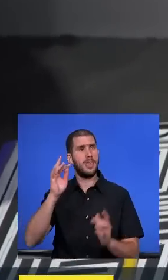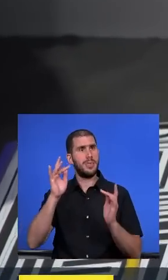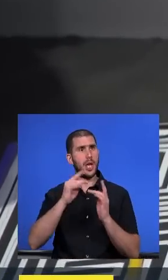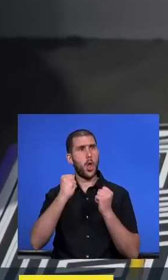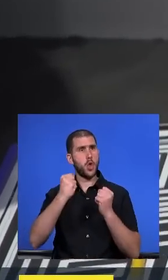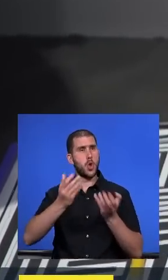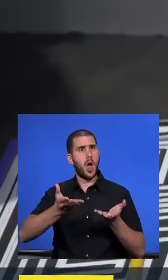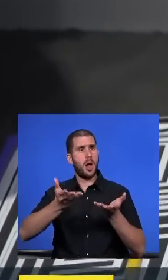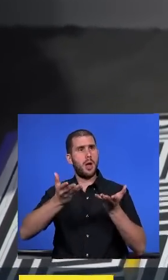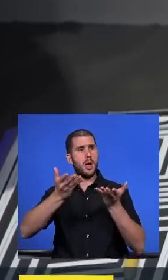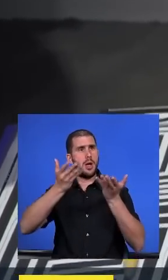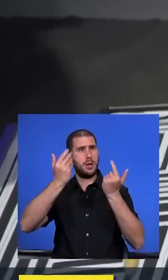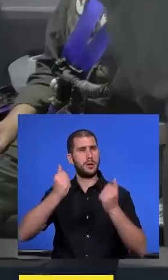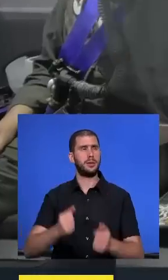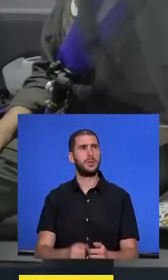המשיכה.